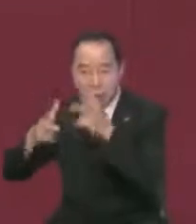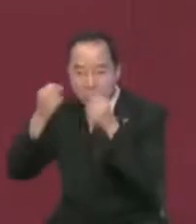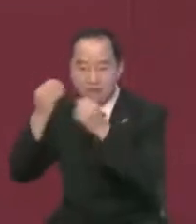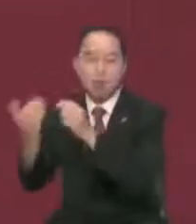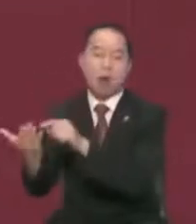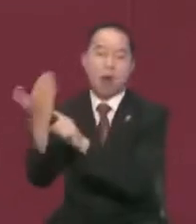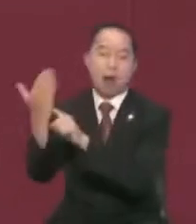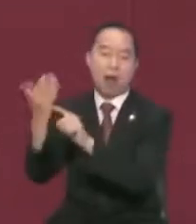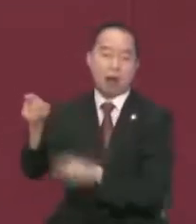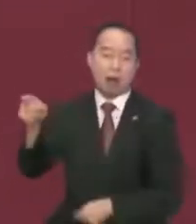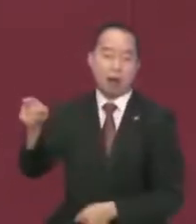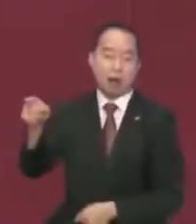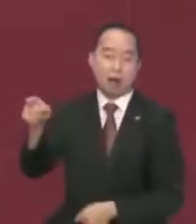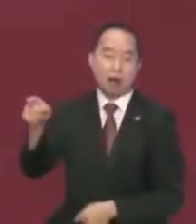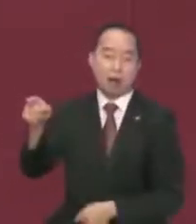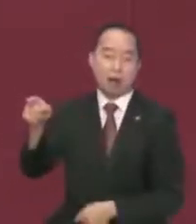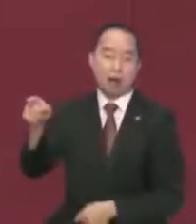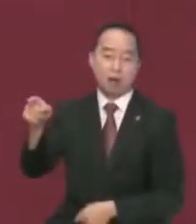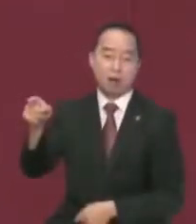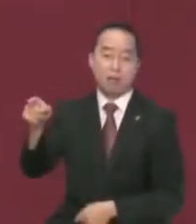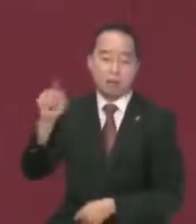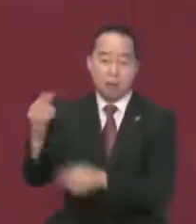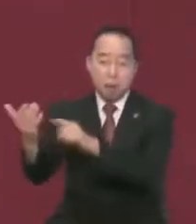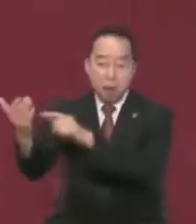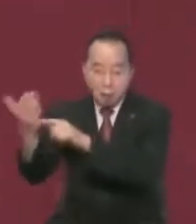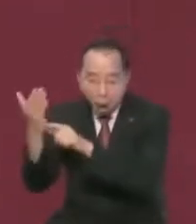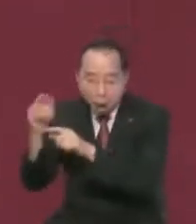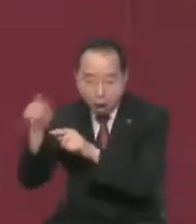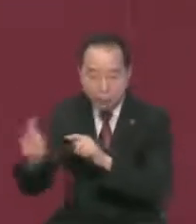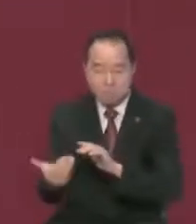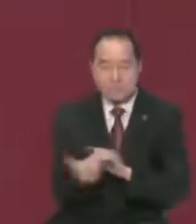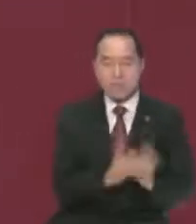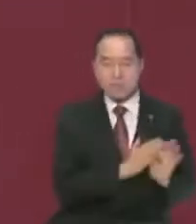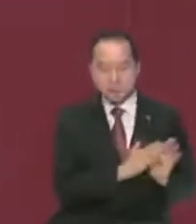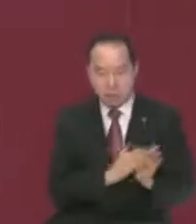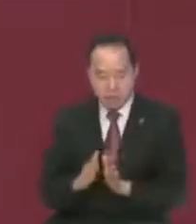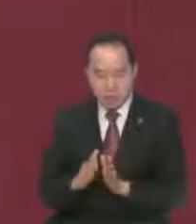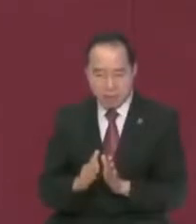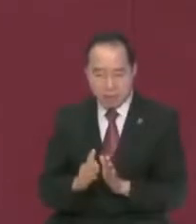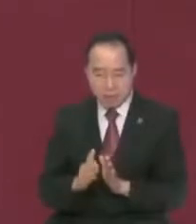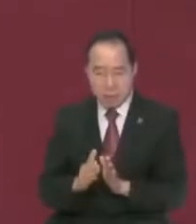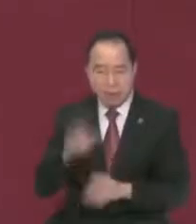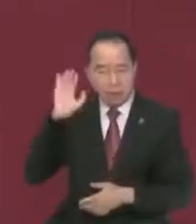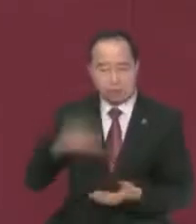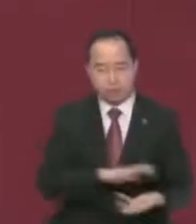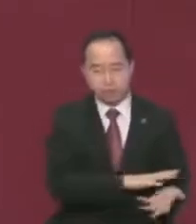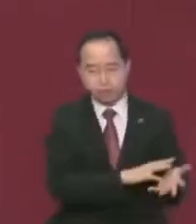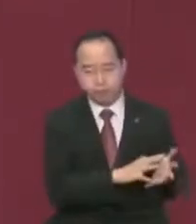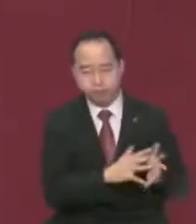것입니다. 그런 변화에 미리 대비하고 대전환을 선도해야 합니다.